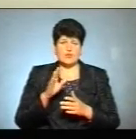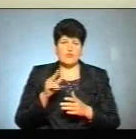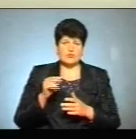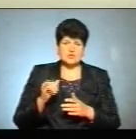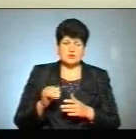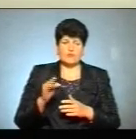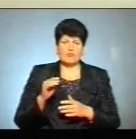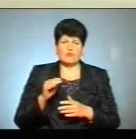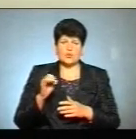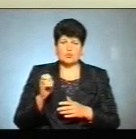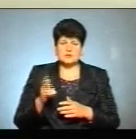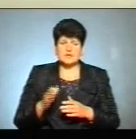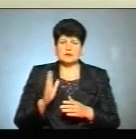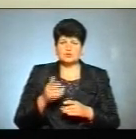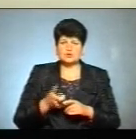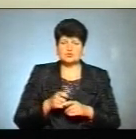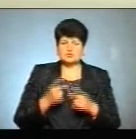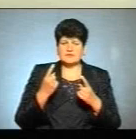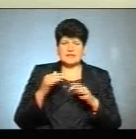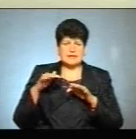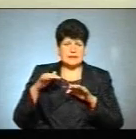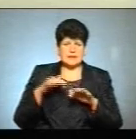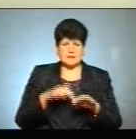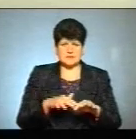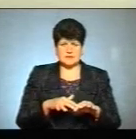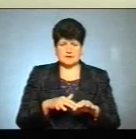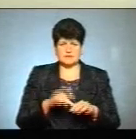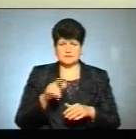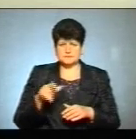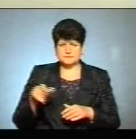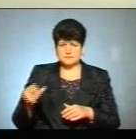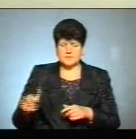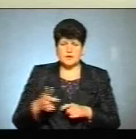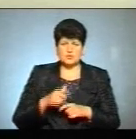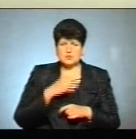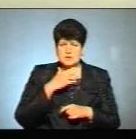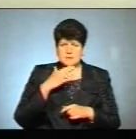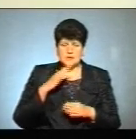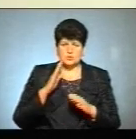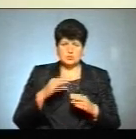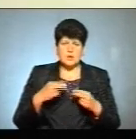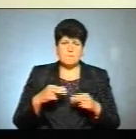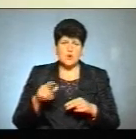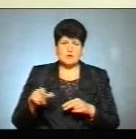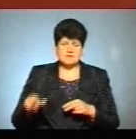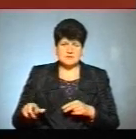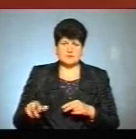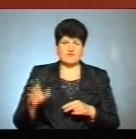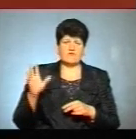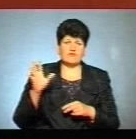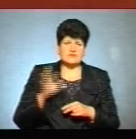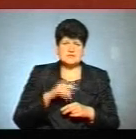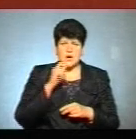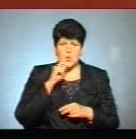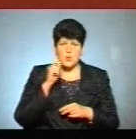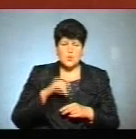фрукти, тому подібне. І буде дуже великий наплив самих покупців і дуже багато буде продавців. Буквально вся